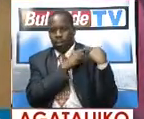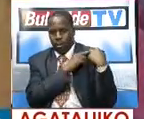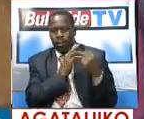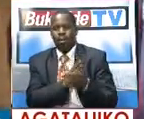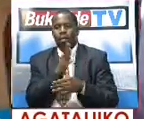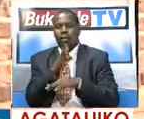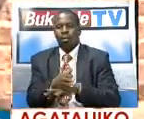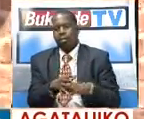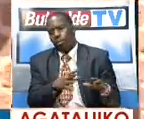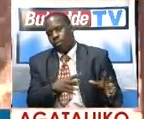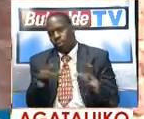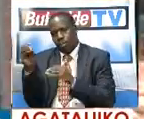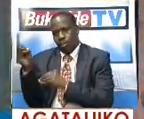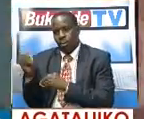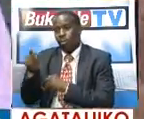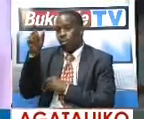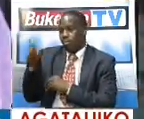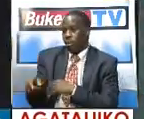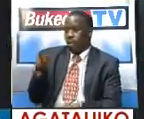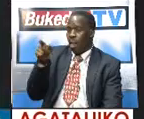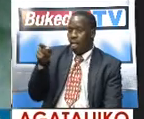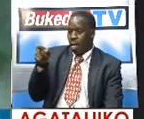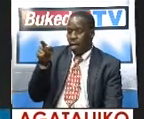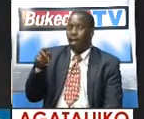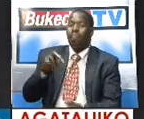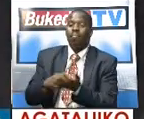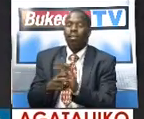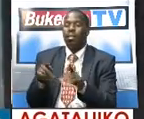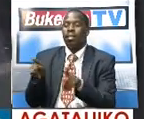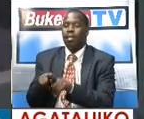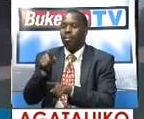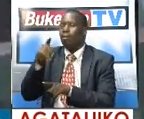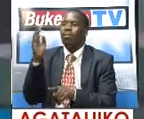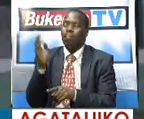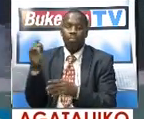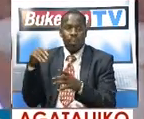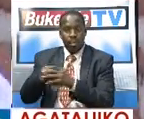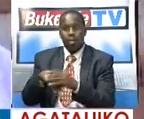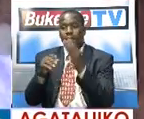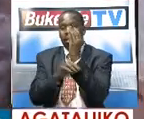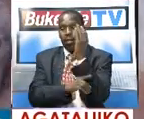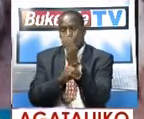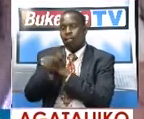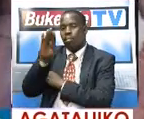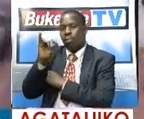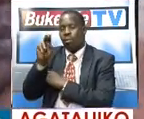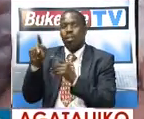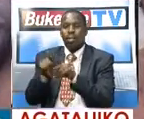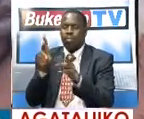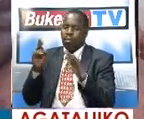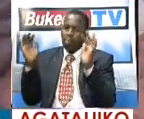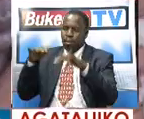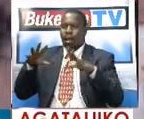ki? Sema akamuzinda Ronald yabera ku kyalo Bukasa mu Nkokonjeru Town Council mu district y'e Buikwe yatuyende maso g'abatuuze lwayo kukkiriza nga bwe